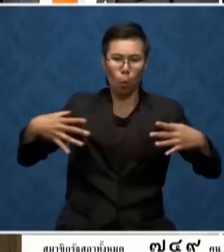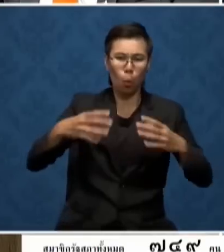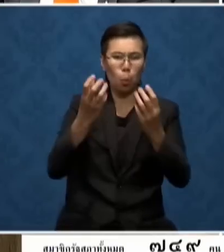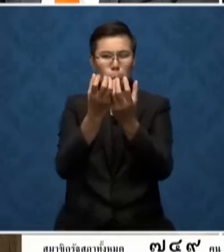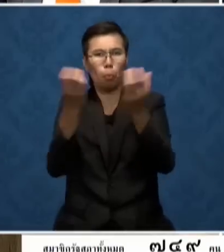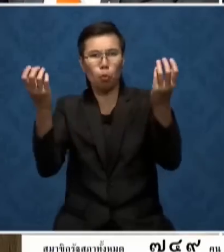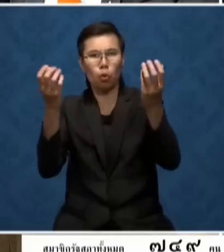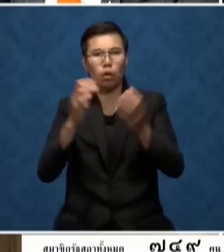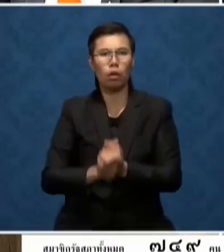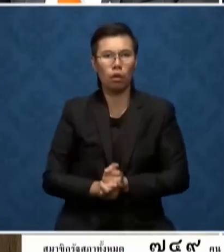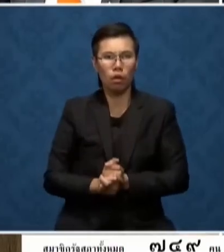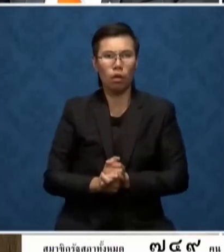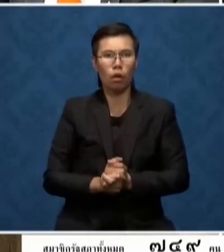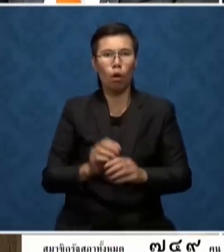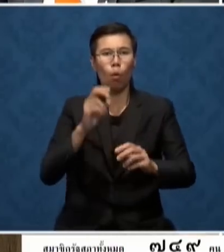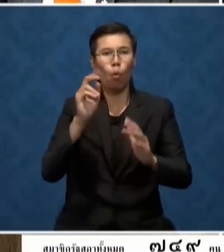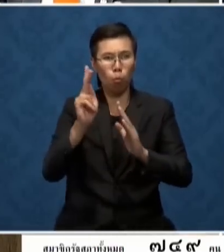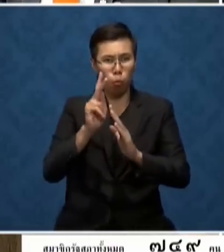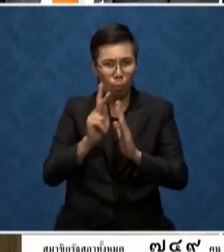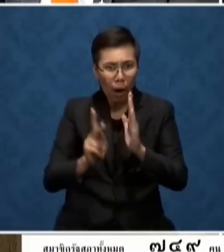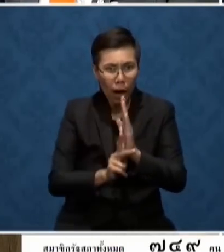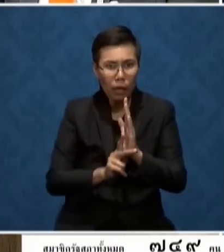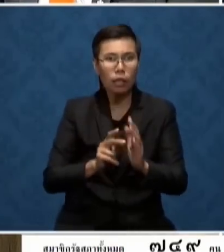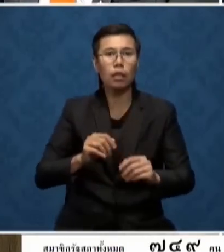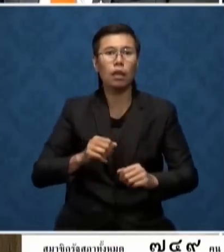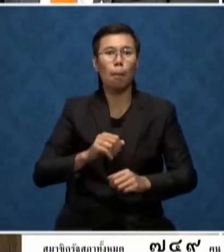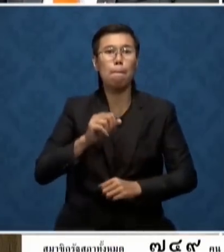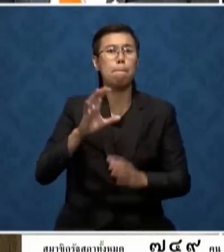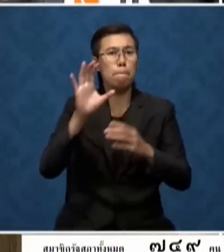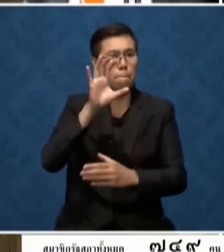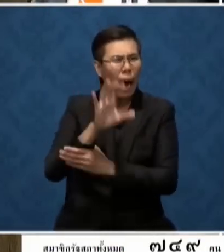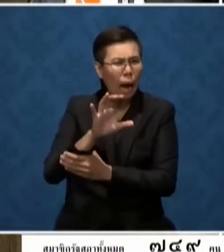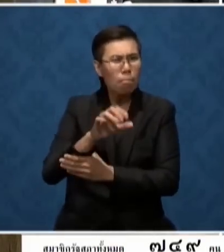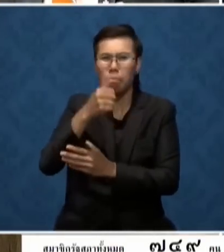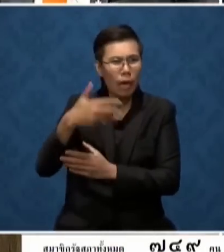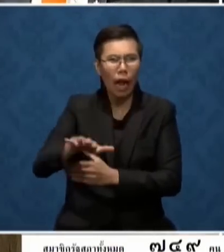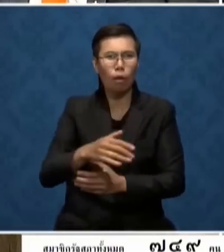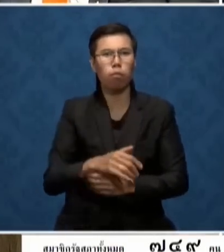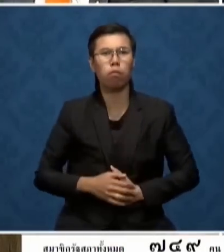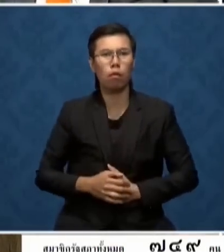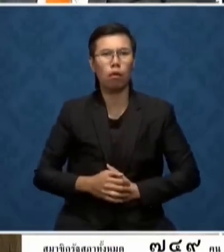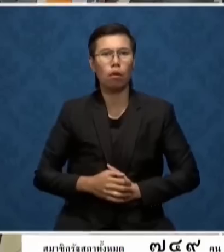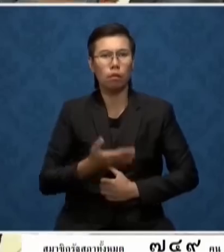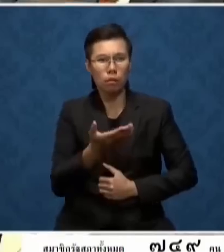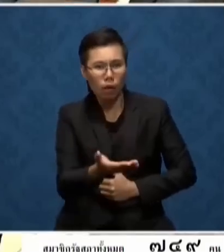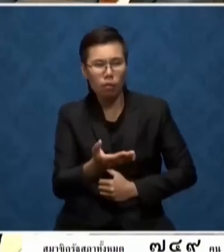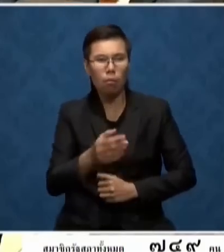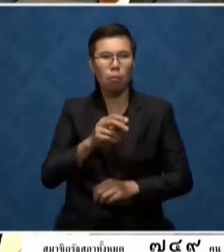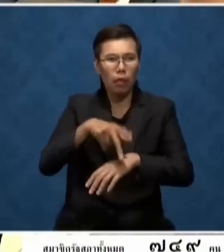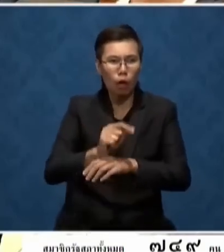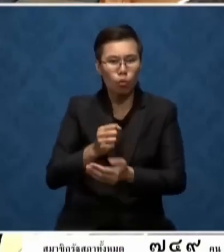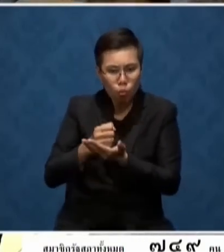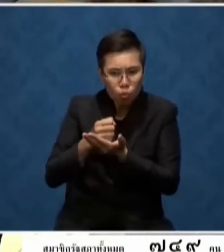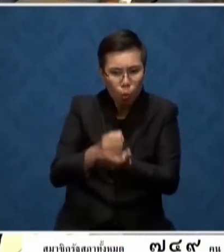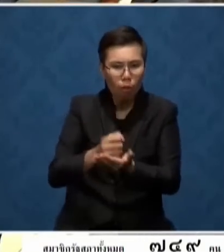ต่อรัฐธรรมนูญบทบัญญัติหรือการกระทำนั้นเป็นการใช้บังคับมิได้ผมขอให้ท่านประทานวินิจฉัยด้วยผมยืนยัน